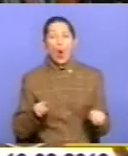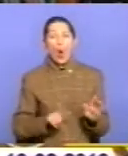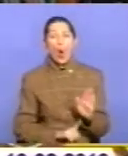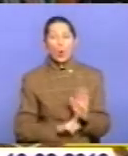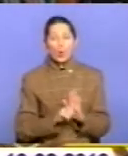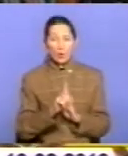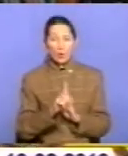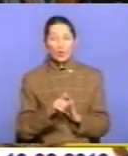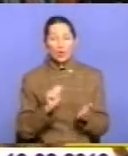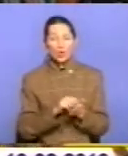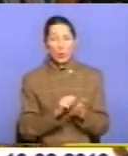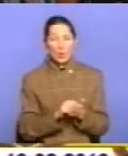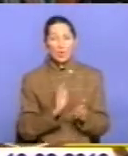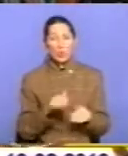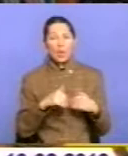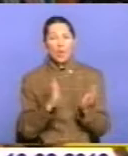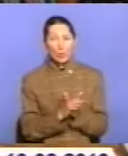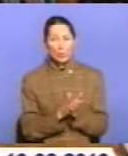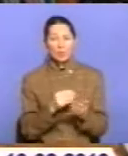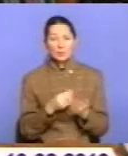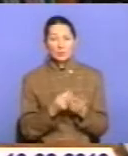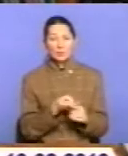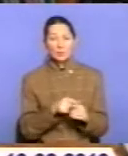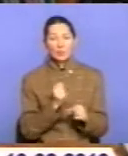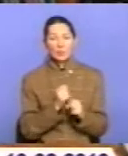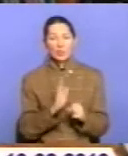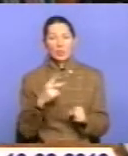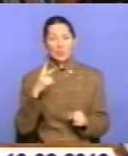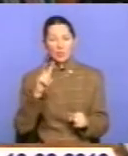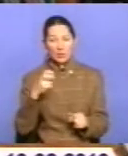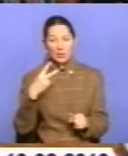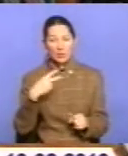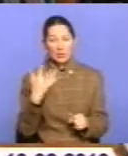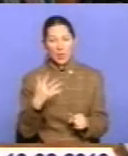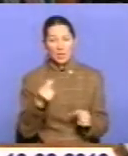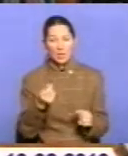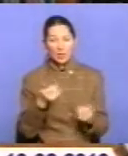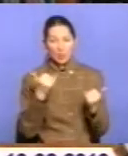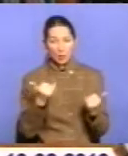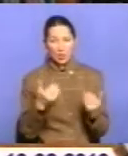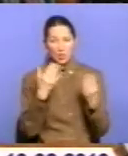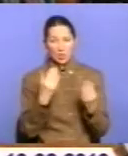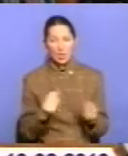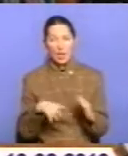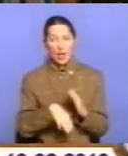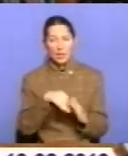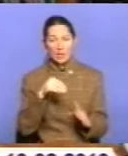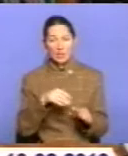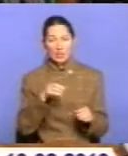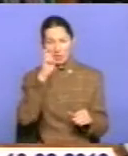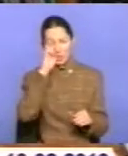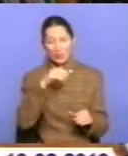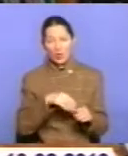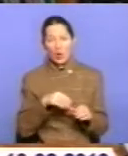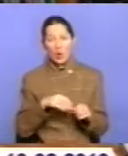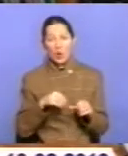ділянок відбувалася в комплексі, і вартість цих робіт складала 225 гривень. То на сьогоднішній день витяг з Державного земельного кадастру – 53